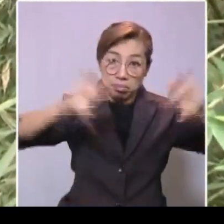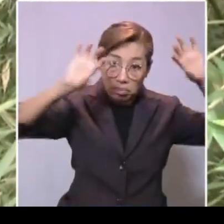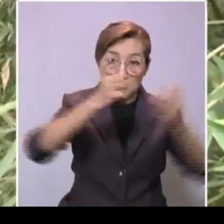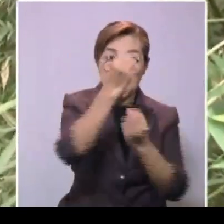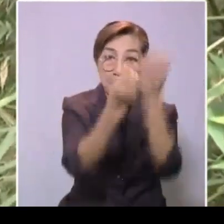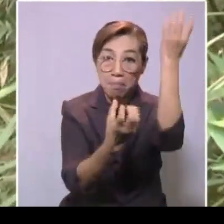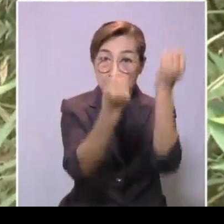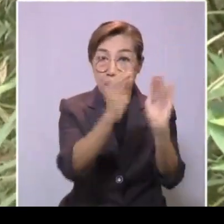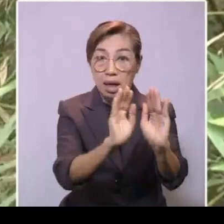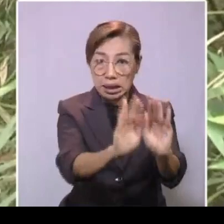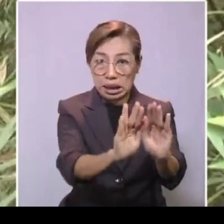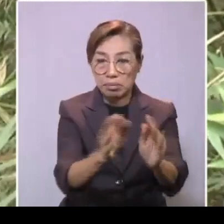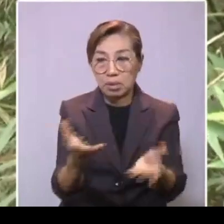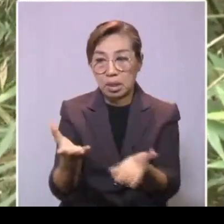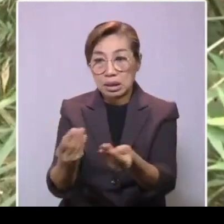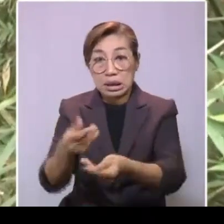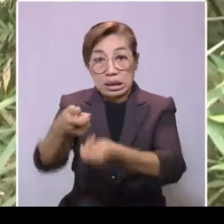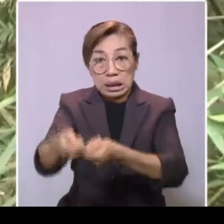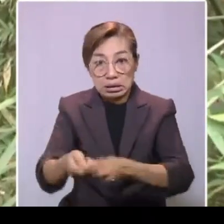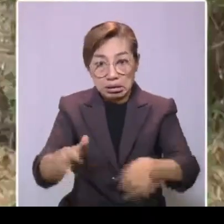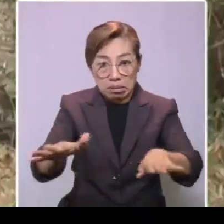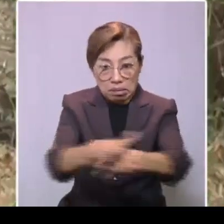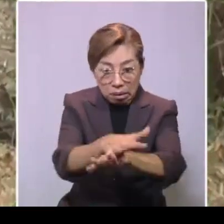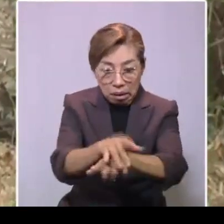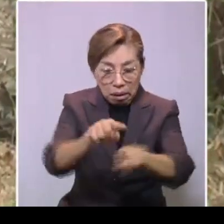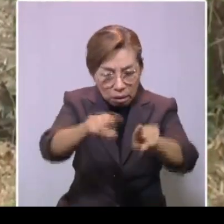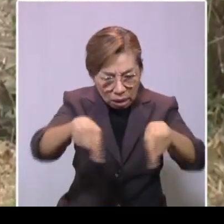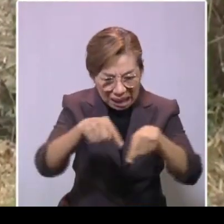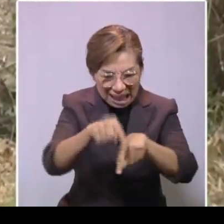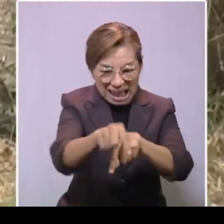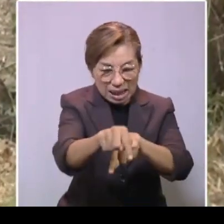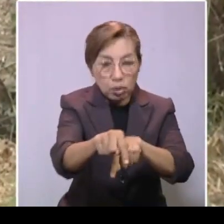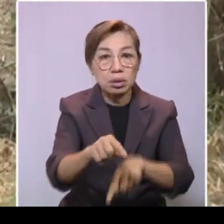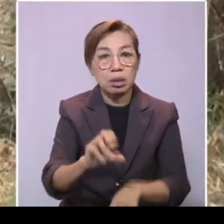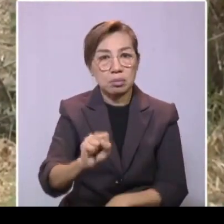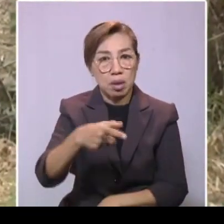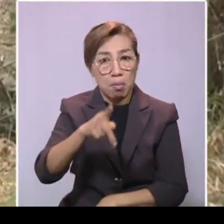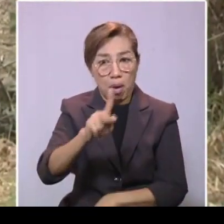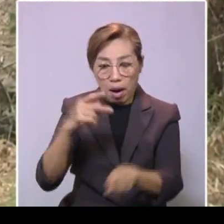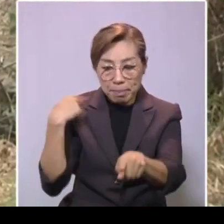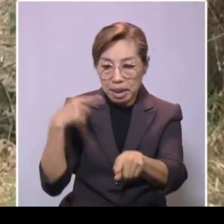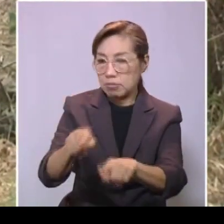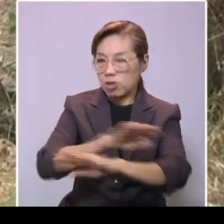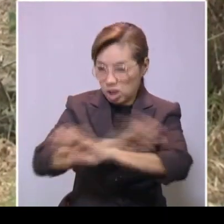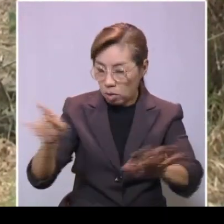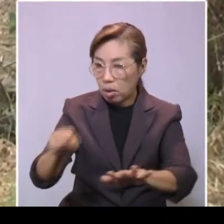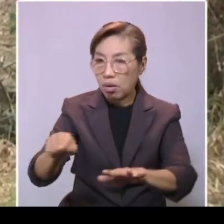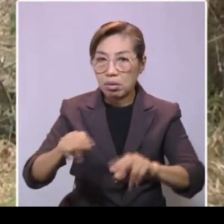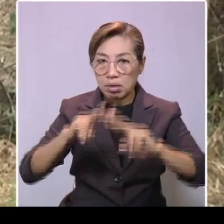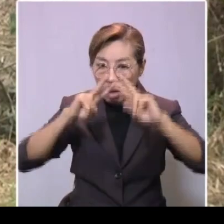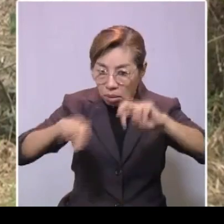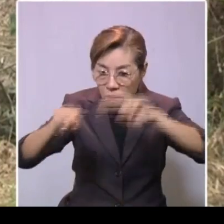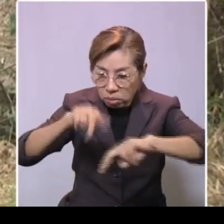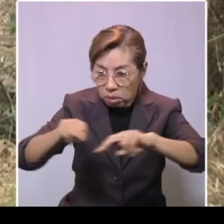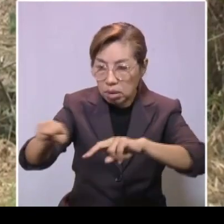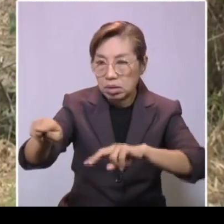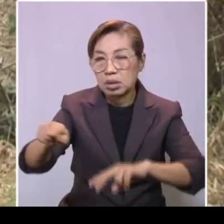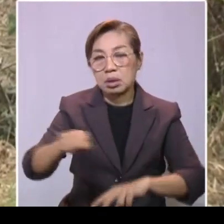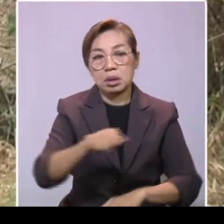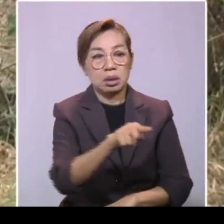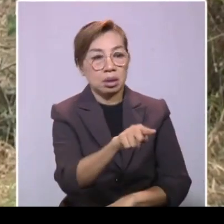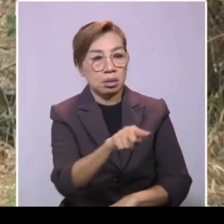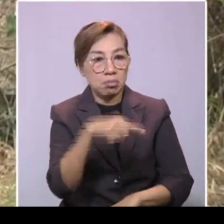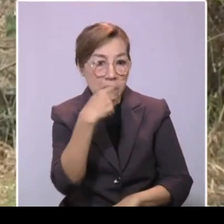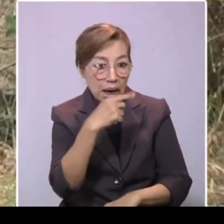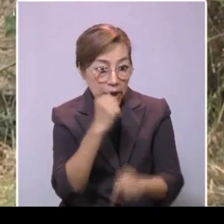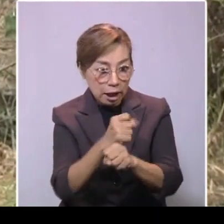ป่าอนุรักษ์หลังจากนี้จะเพิกถอนหนังสืออนุญาตแล้วถ้าเกิดว่าตรวจสอบกลับไปอีกพบว่ามีเจตนาทุจริต